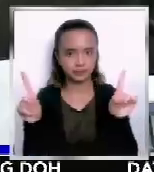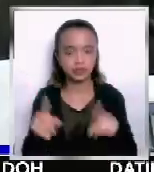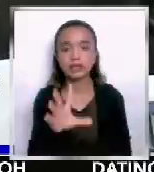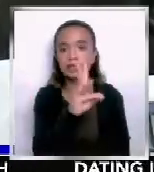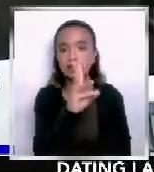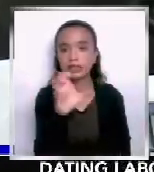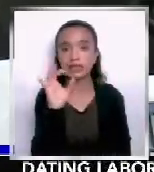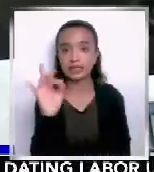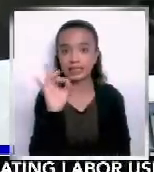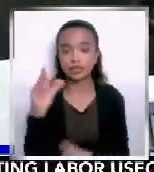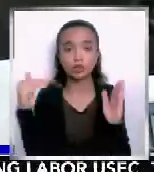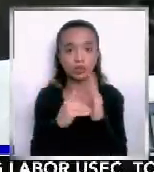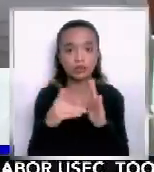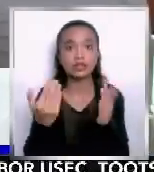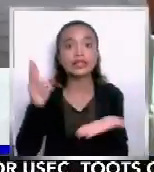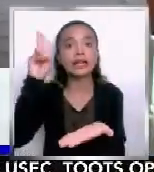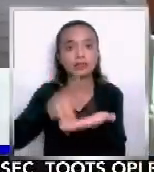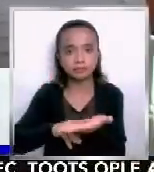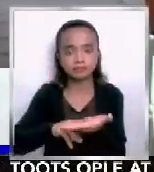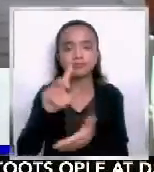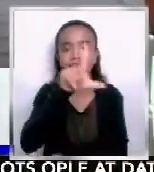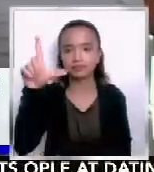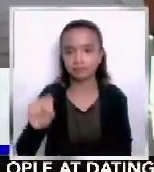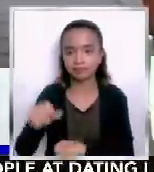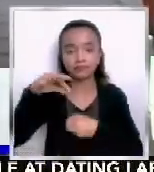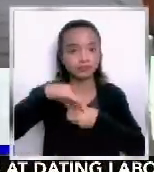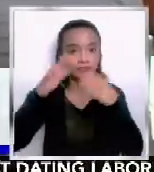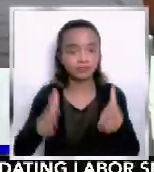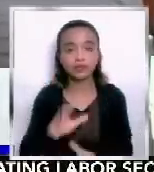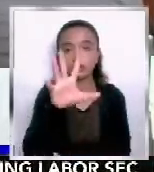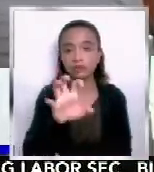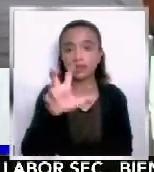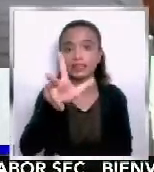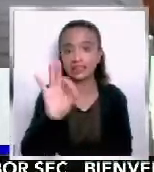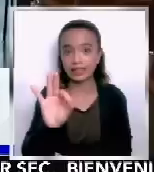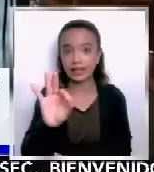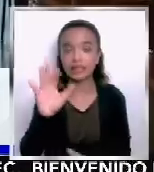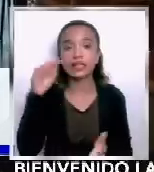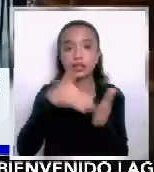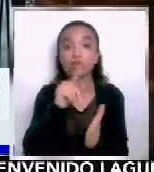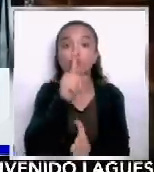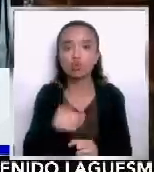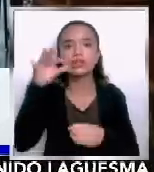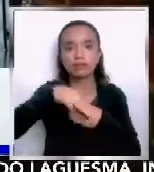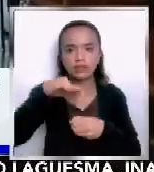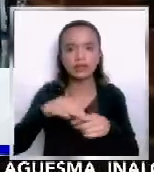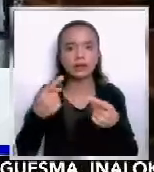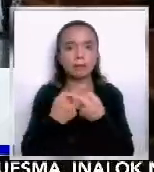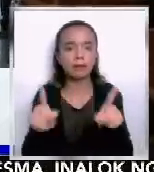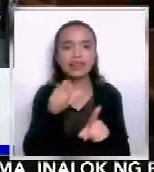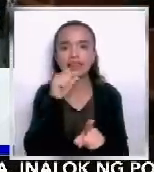ang registered voters sa Lanao del Sur at mahigit 539,000 ang aktwal na bumoto, pero na lang sa nasa 14